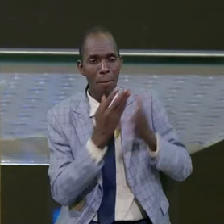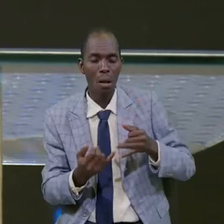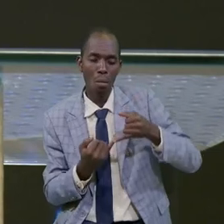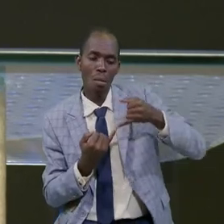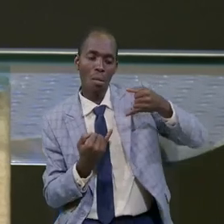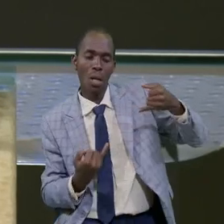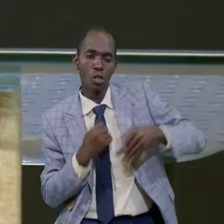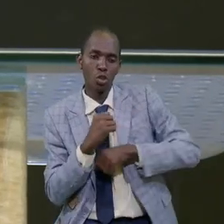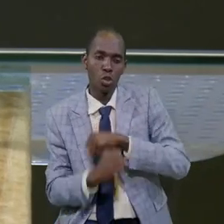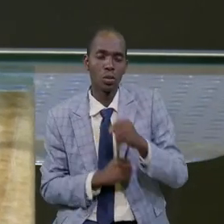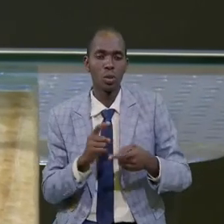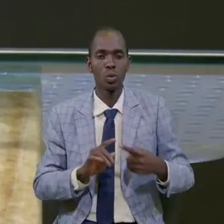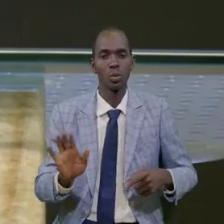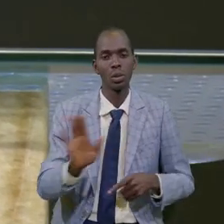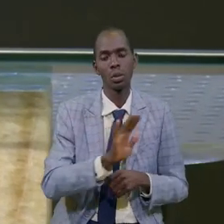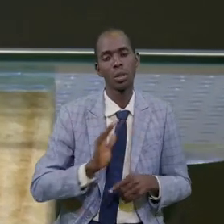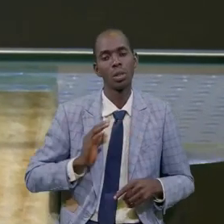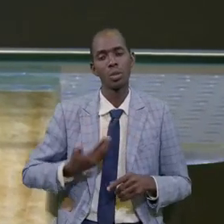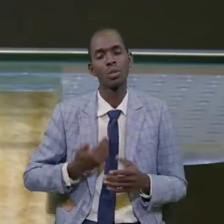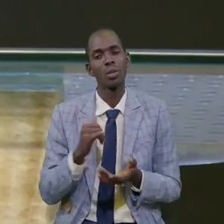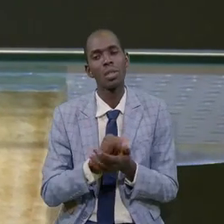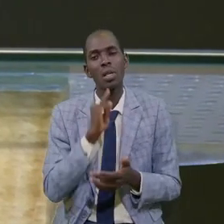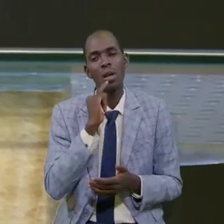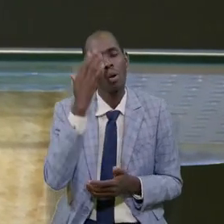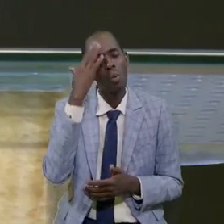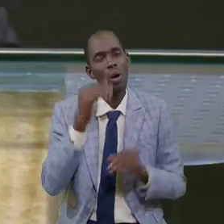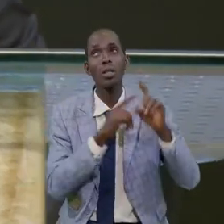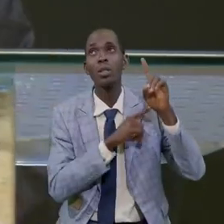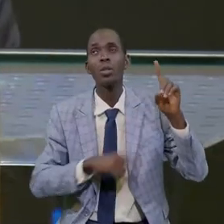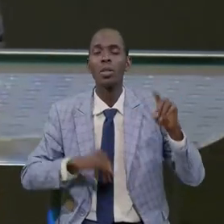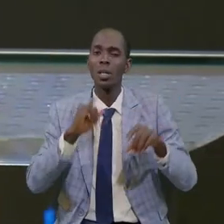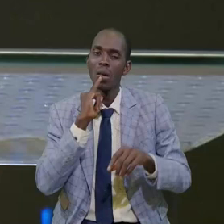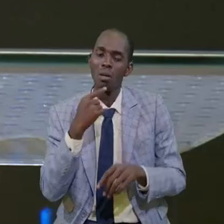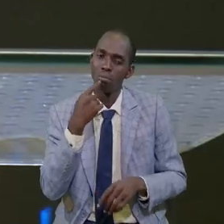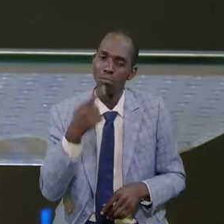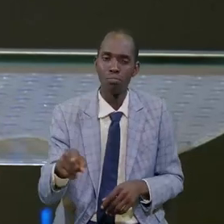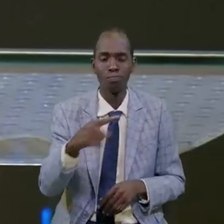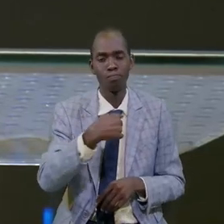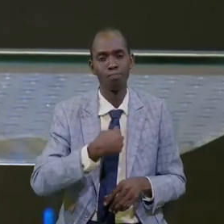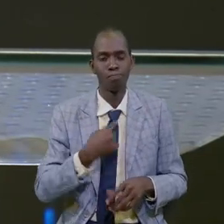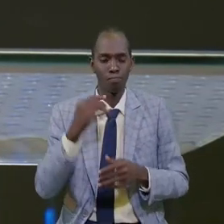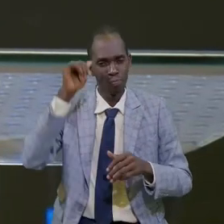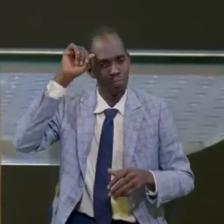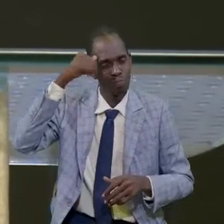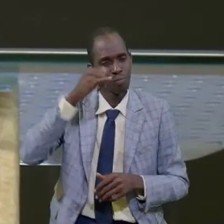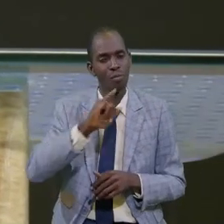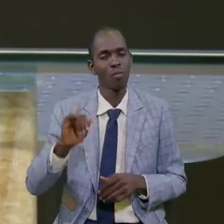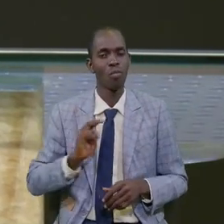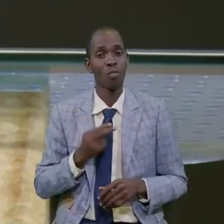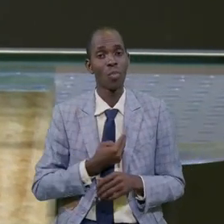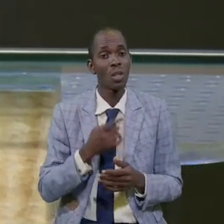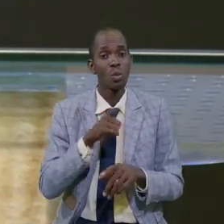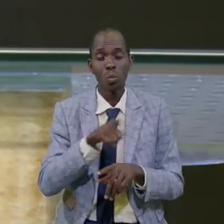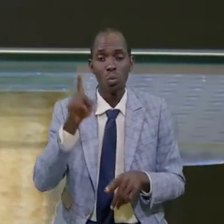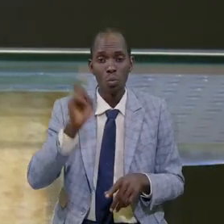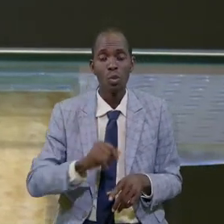dans leur âme. C'est quoi le Seigneur nous dit et nous fait rappeler que nous ne devons pas seulement nous